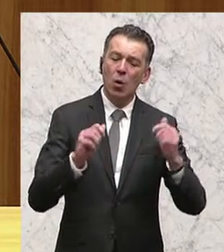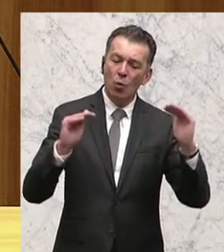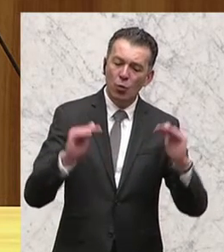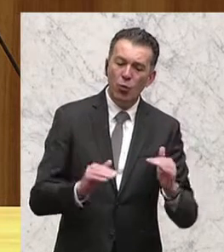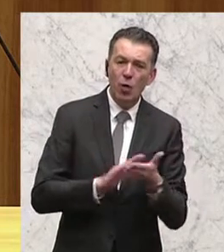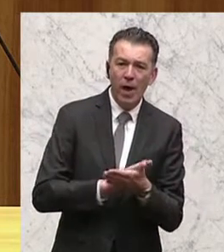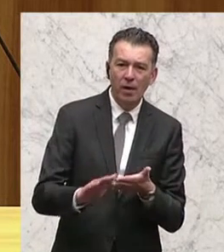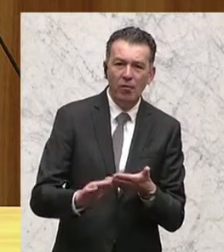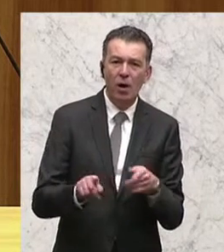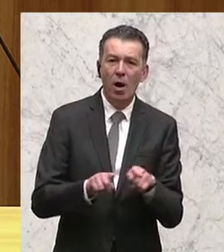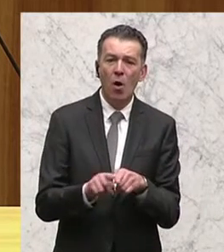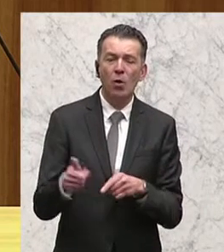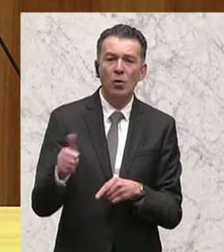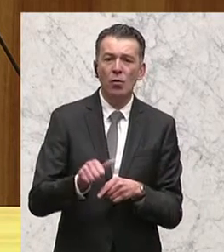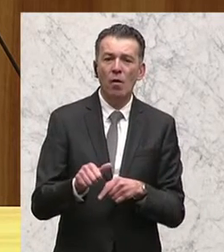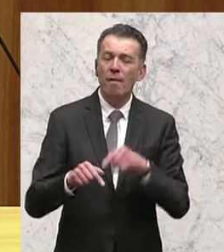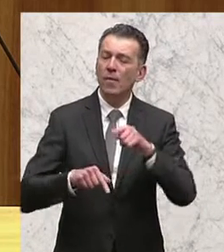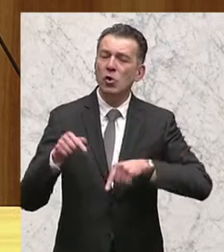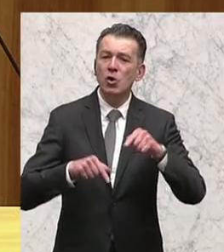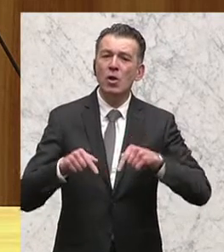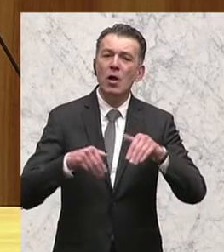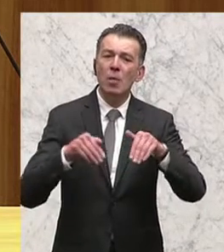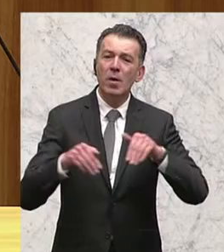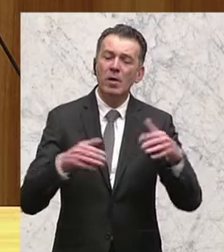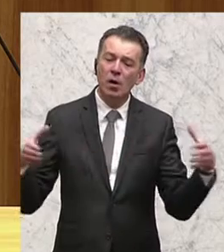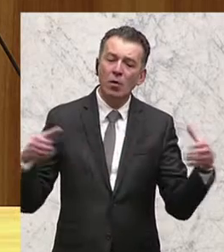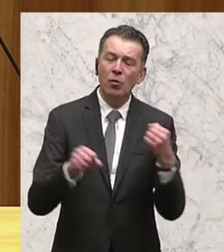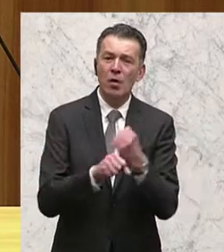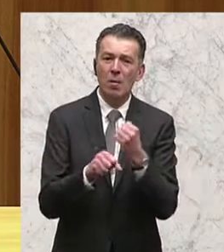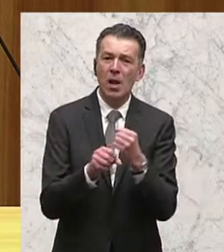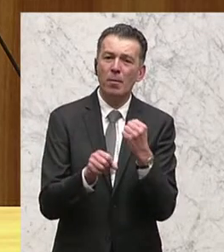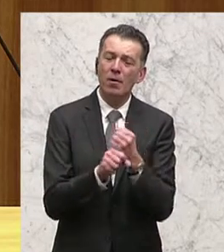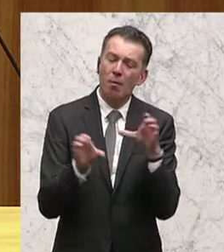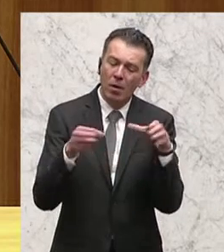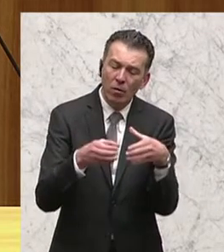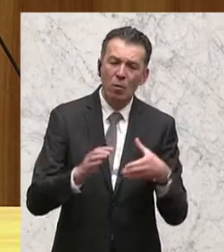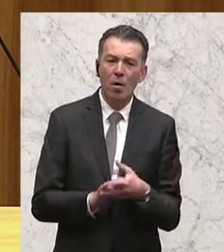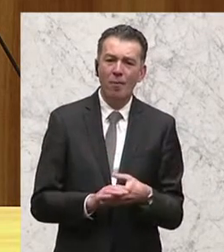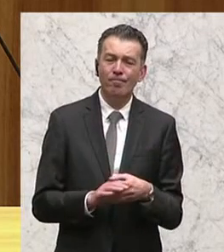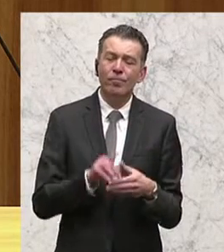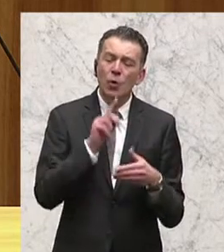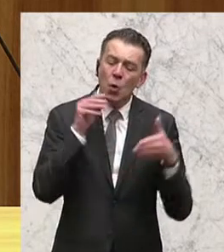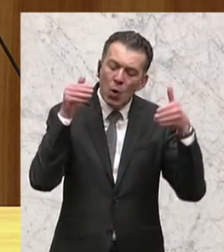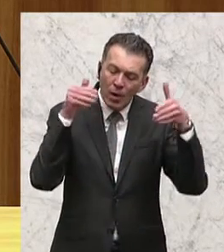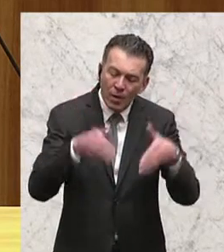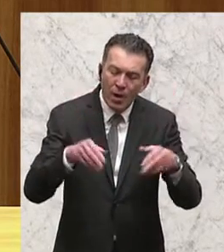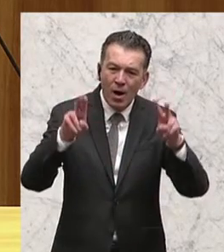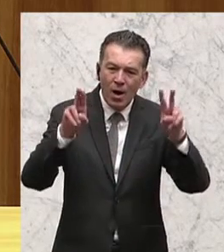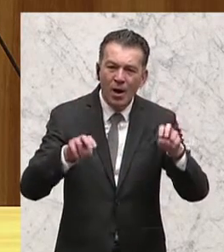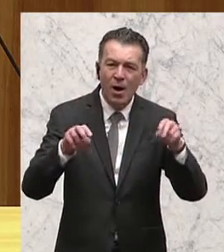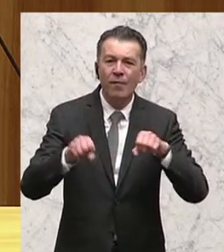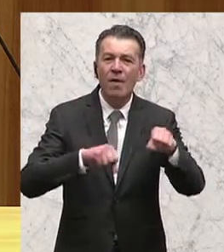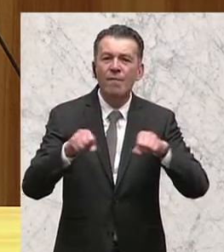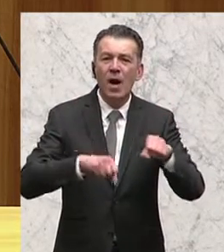dass wir zusätzlich eine interministerielle Arbeitsgruppe einsetzen, die sich speziell nur mit dem Thema Novellierung